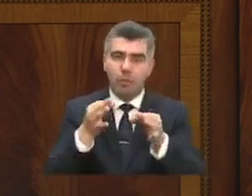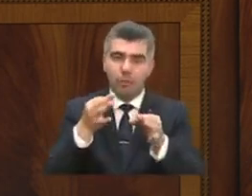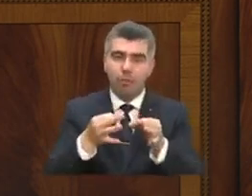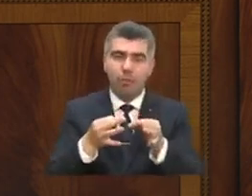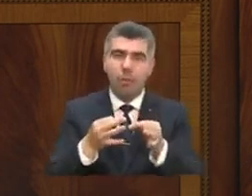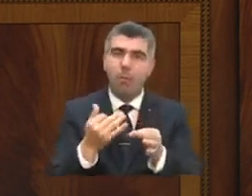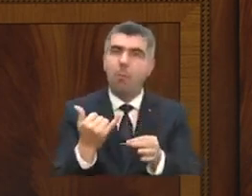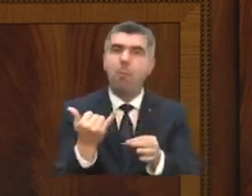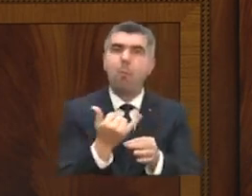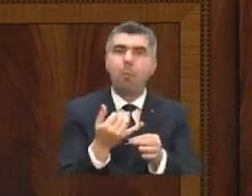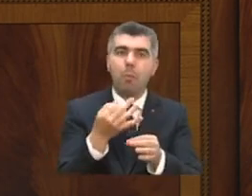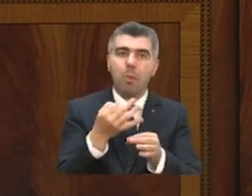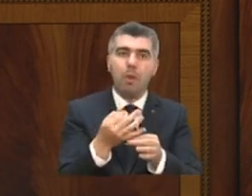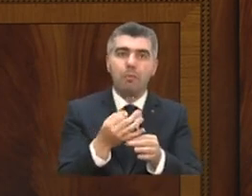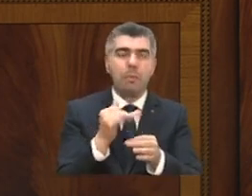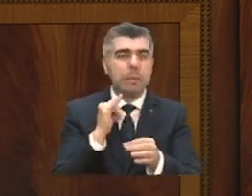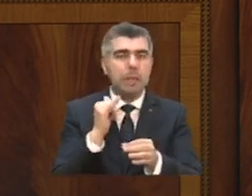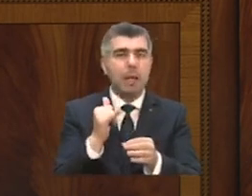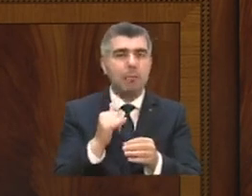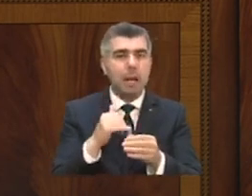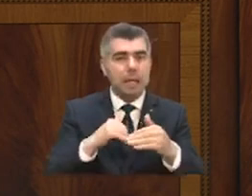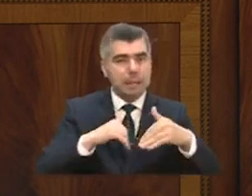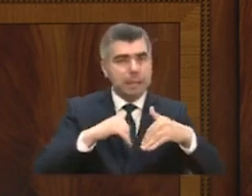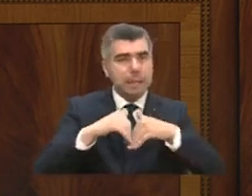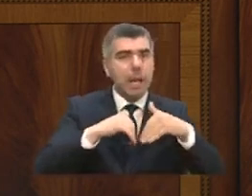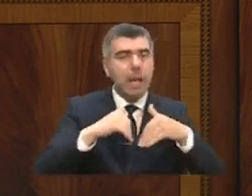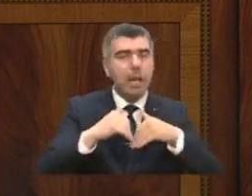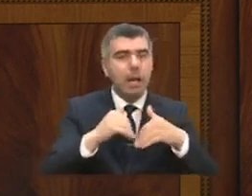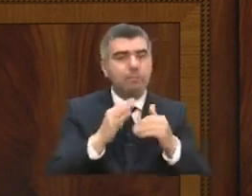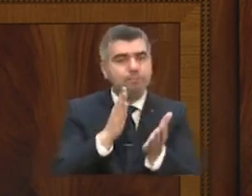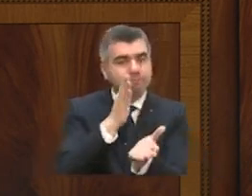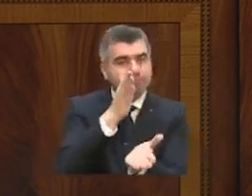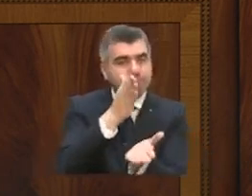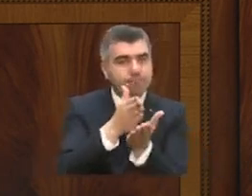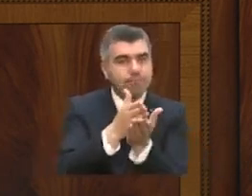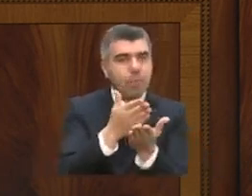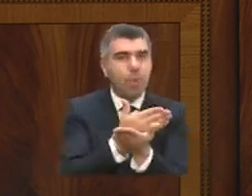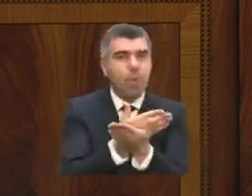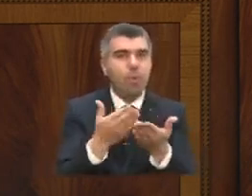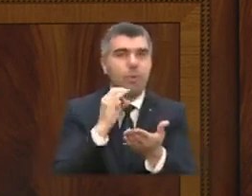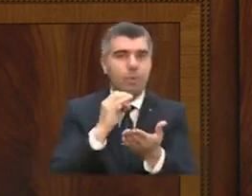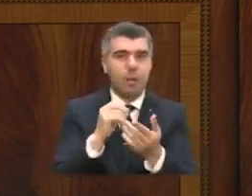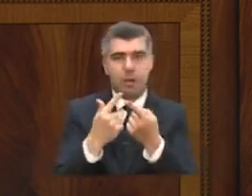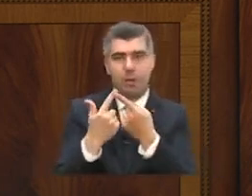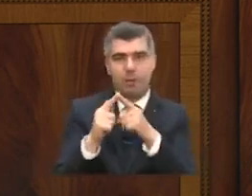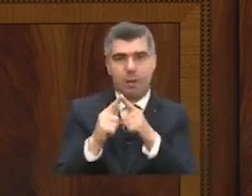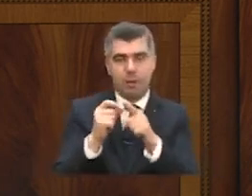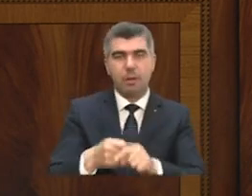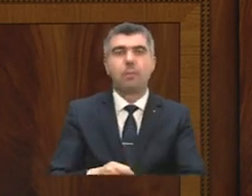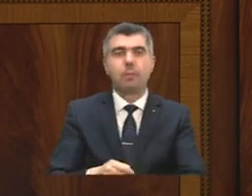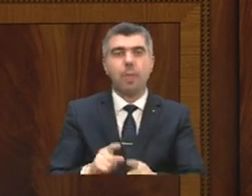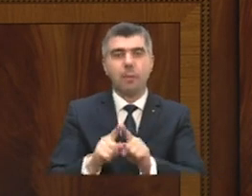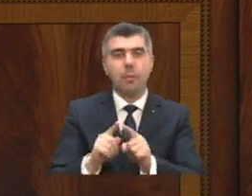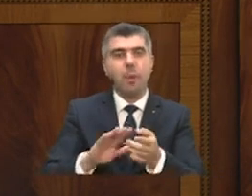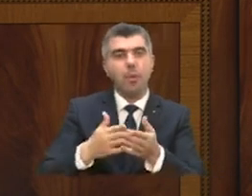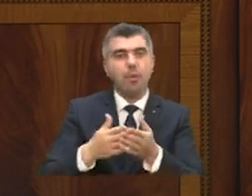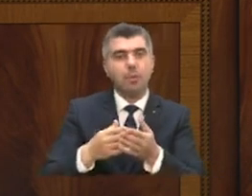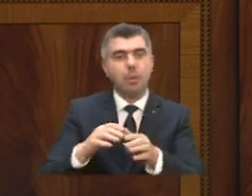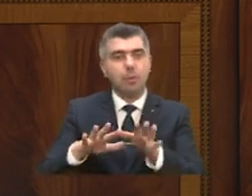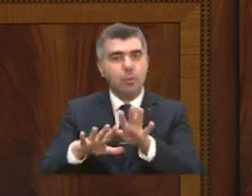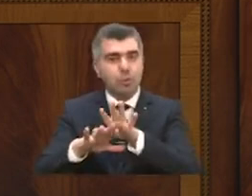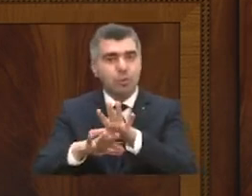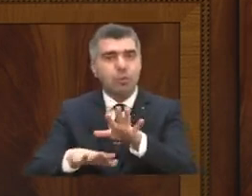يعتبر الوسيلة الأسلم والطريقة المثلى من أجل تقليص منسوب التأثيرات السلبية وتحسين المناخ الاجتماعي